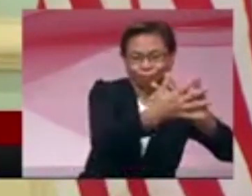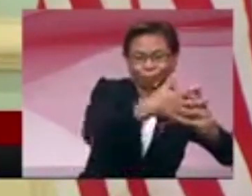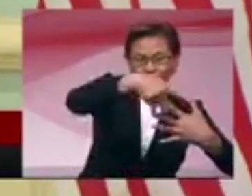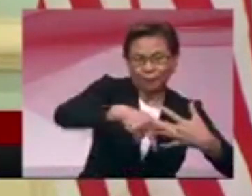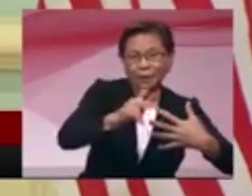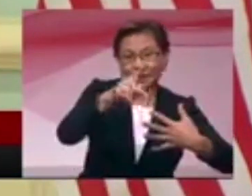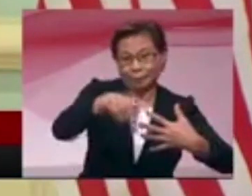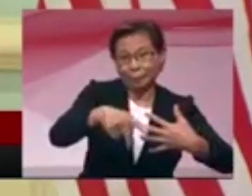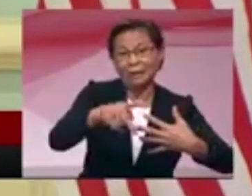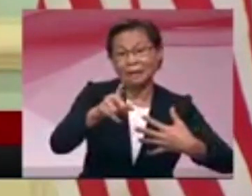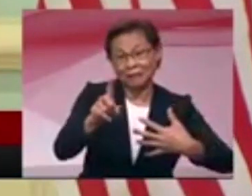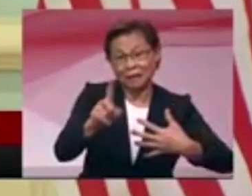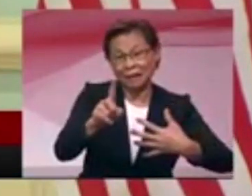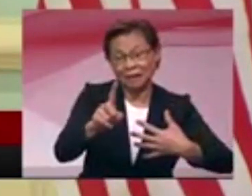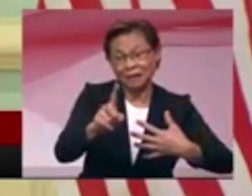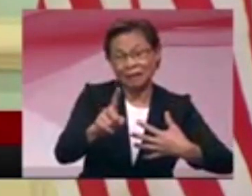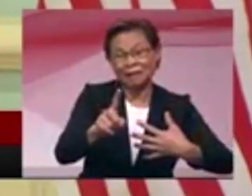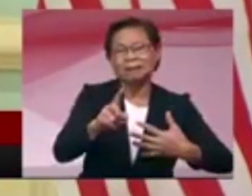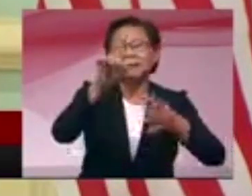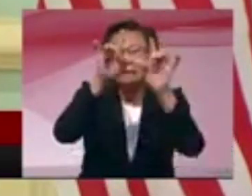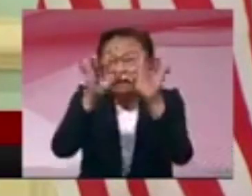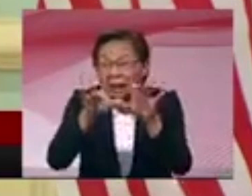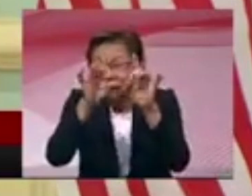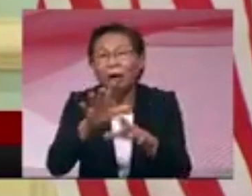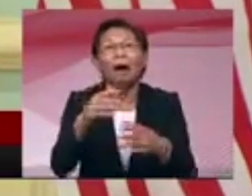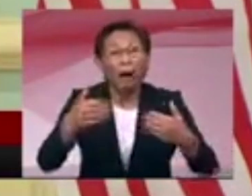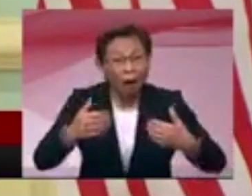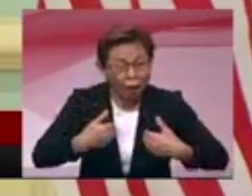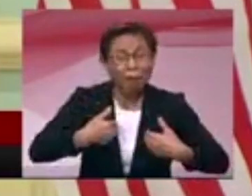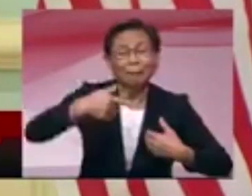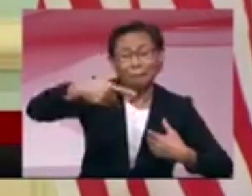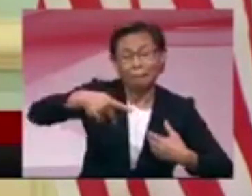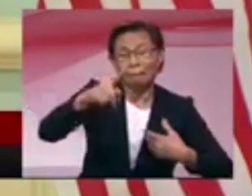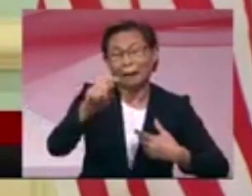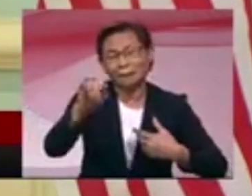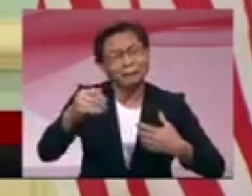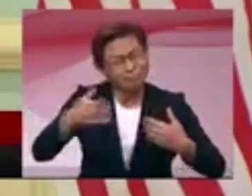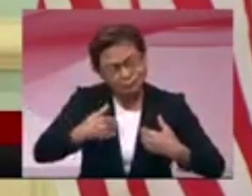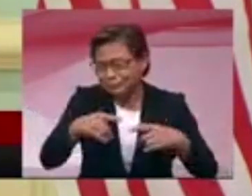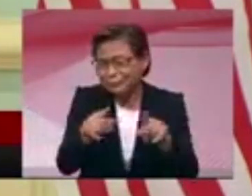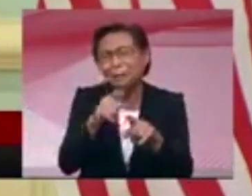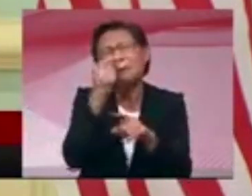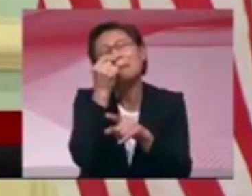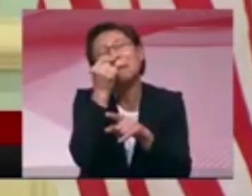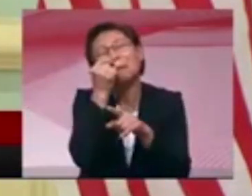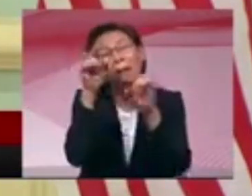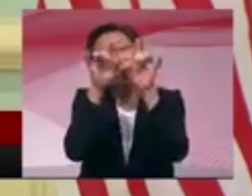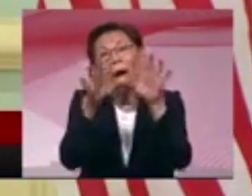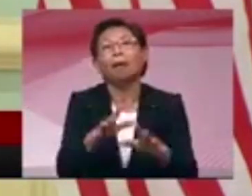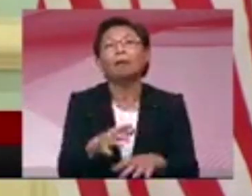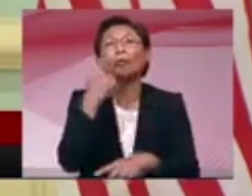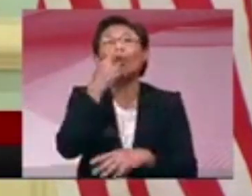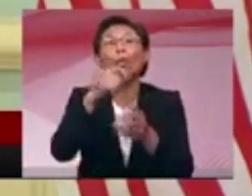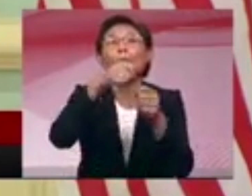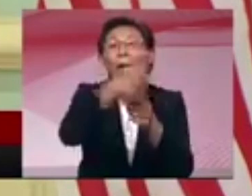dibuat saringan, termasuk parti juga disaring. Kerajaan menanggung